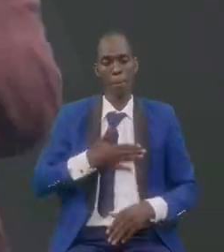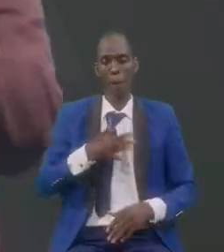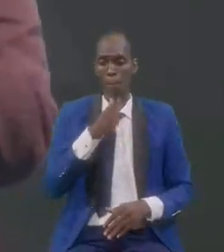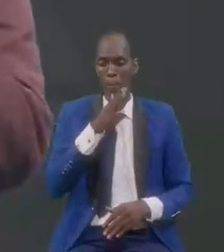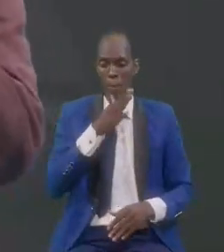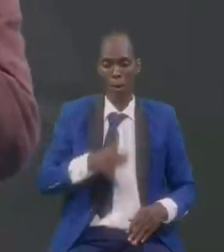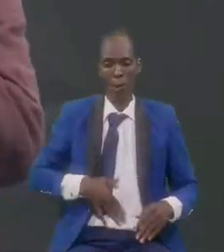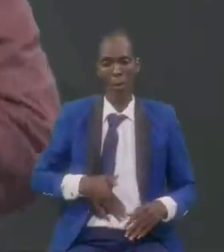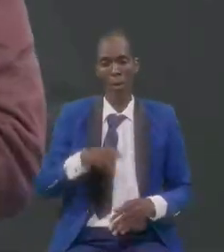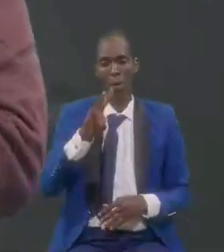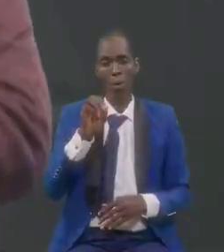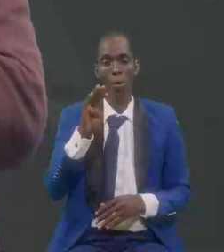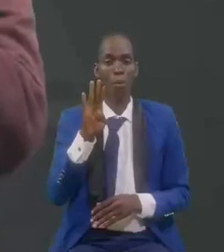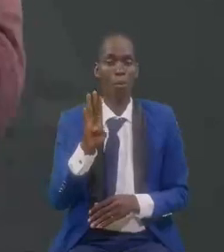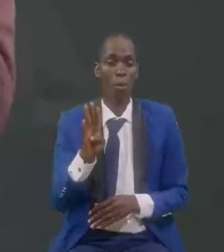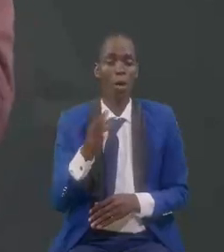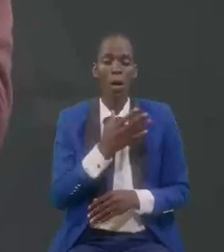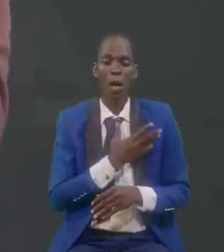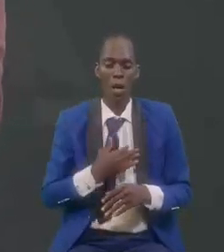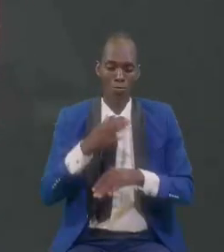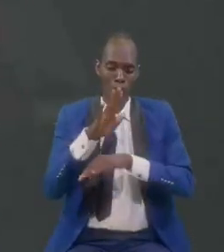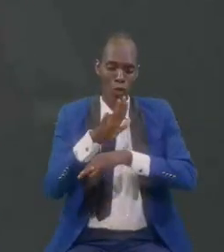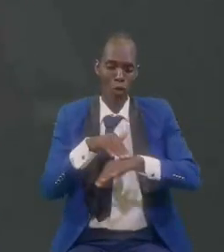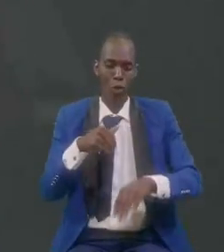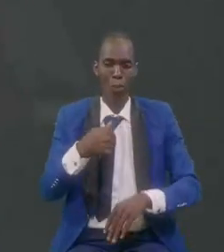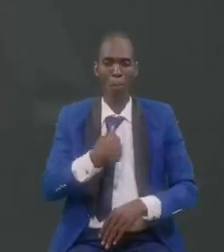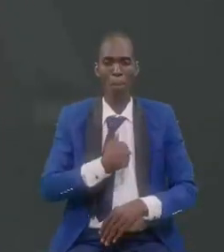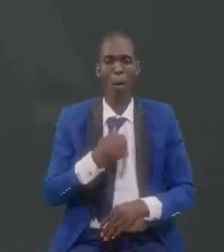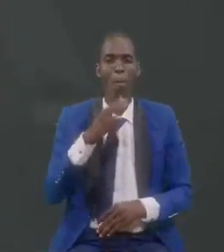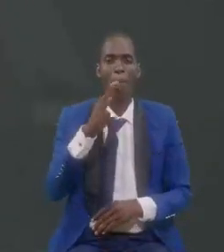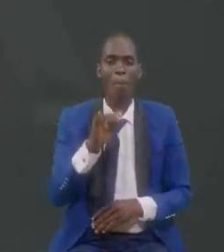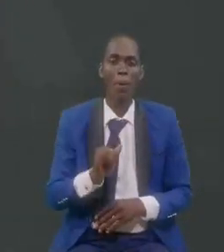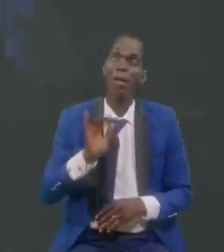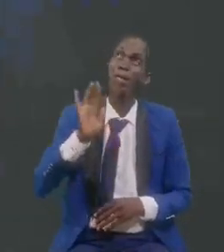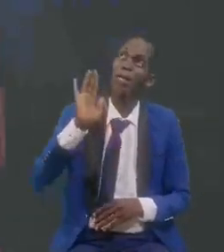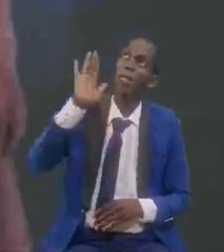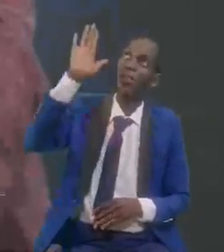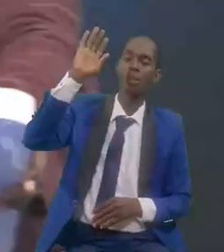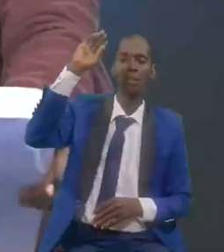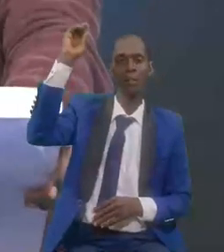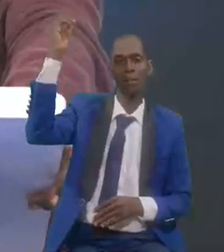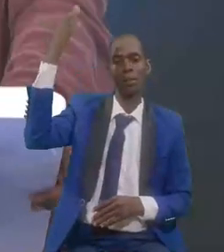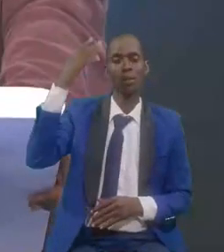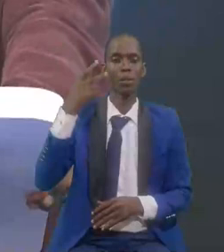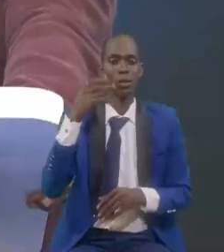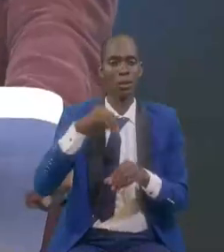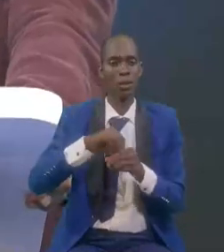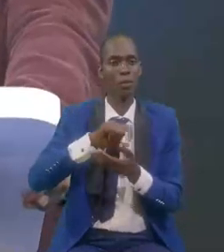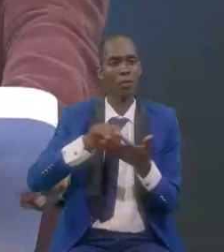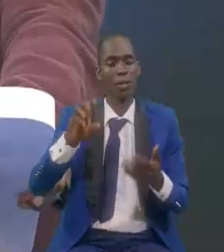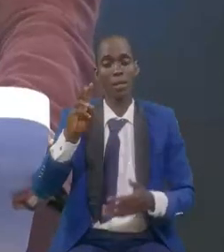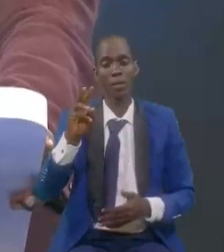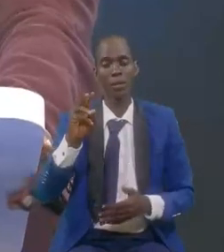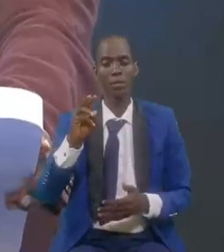dès le sein de ma mère et qui m'a appelé par sa grâce. Verset 16.